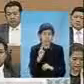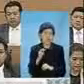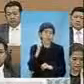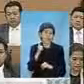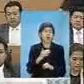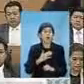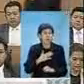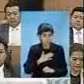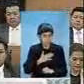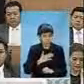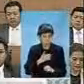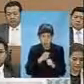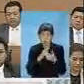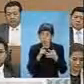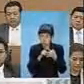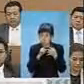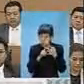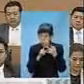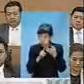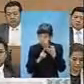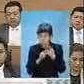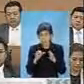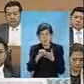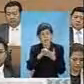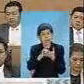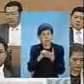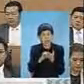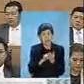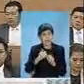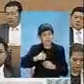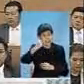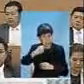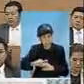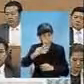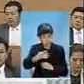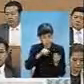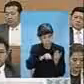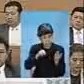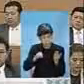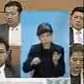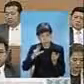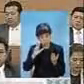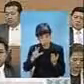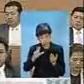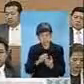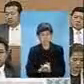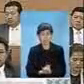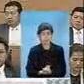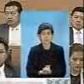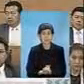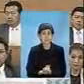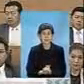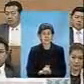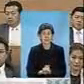ทีนี้ผมจะลงไปทีละประเด็นสำหรับร่างแก้ไข4ประเด็น3ร่างที่เรากำลังหารือกันวันนี้ท่านประธ